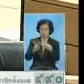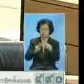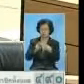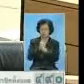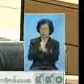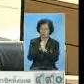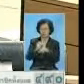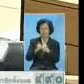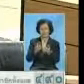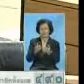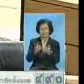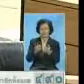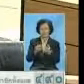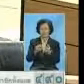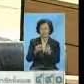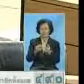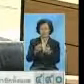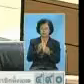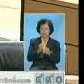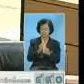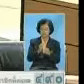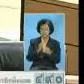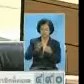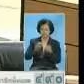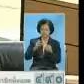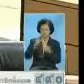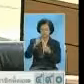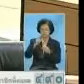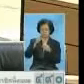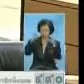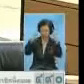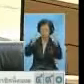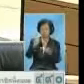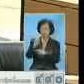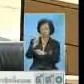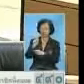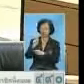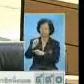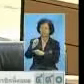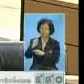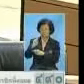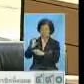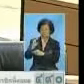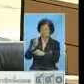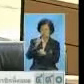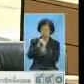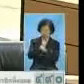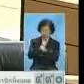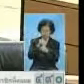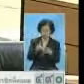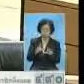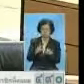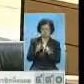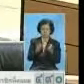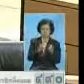ทำยังไงนะครับระยะกลางเนี่ยซึ่งรัฐมนตรีรัฐวุฒิก็เริ่มทำแล้วครับผมก็ได้กราบเรียนรัฐมนตรีรัฐวุฒิไปเมื่อวันก่อนว่าวิธี